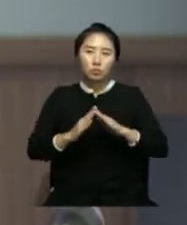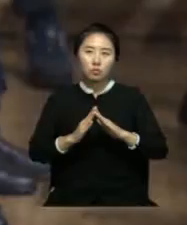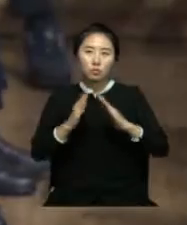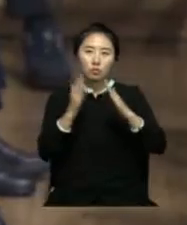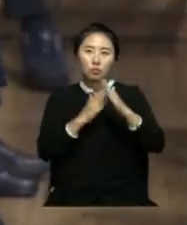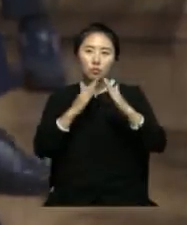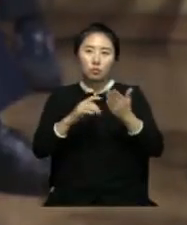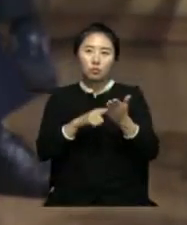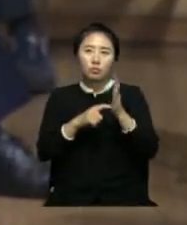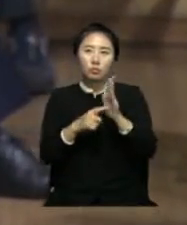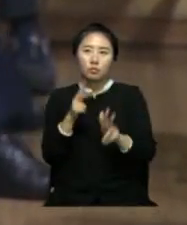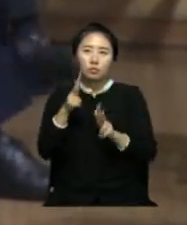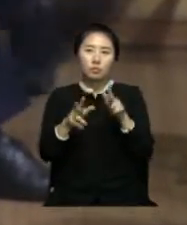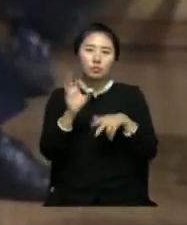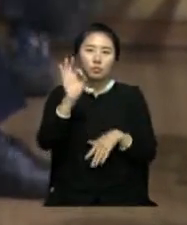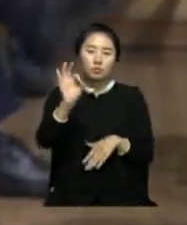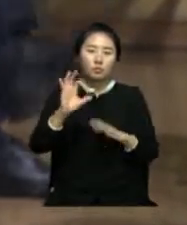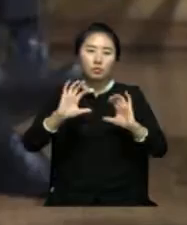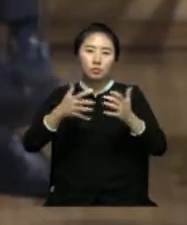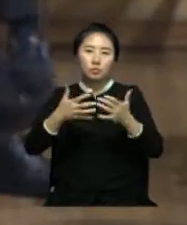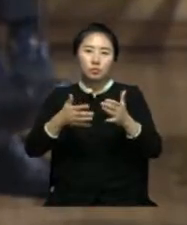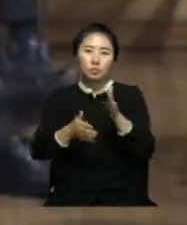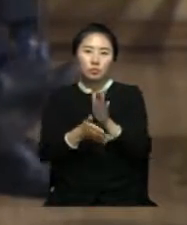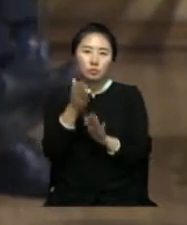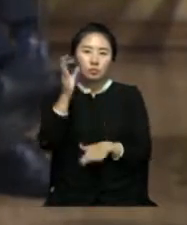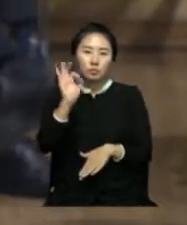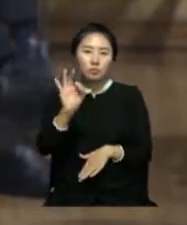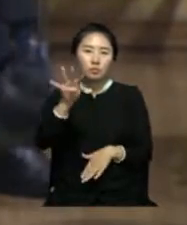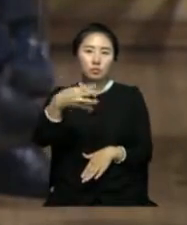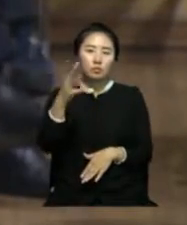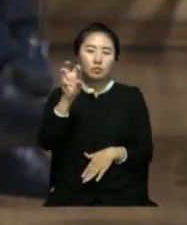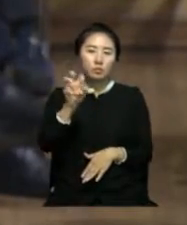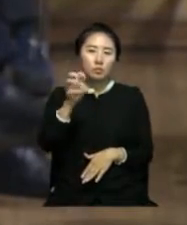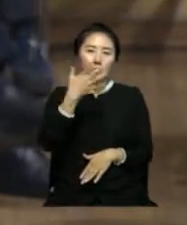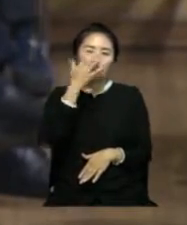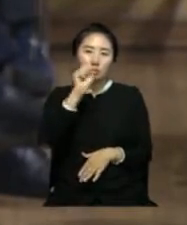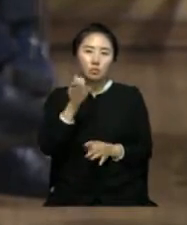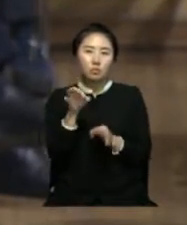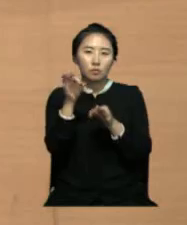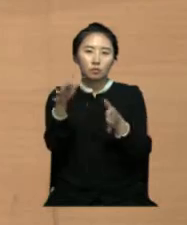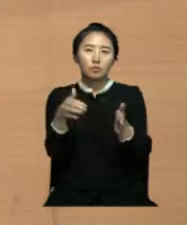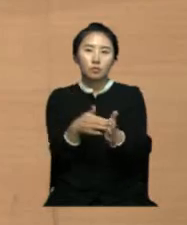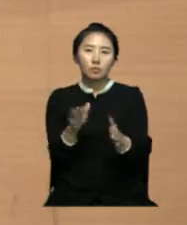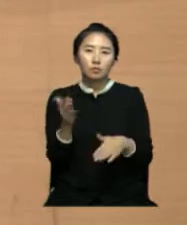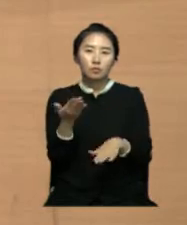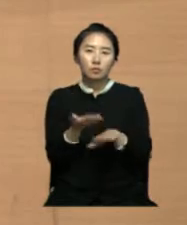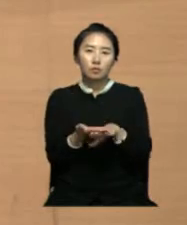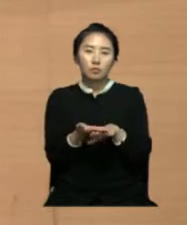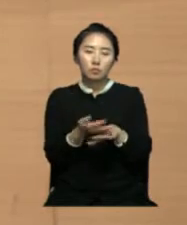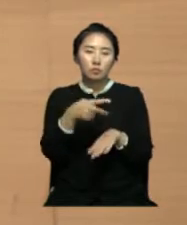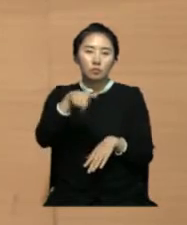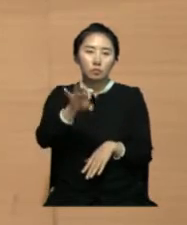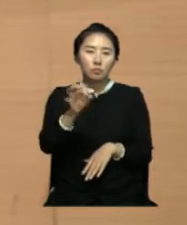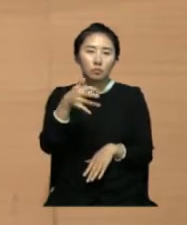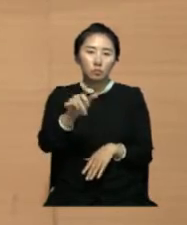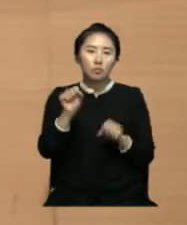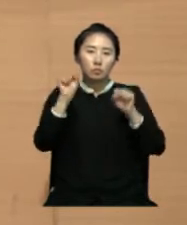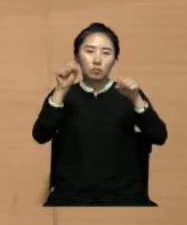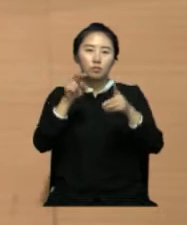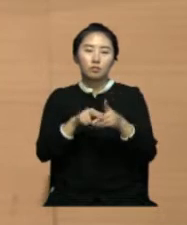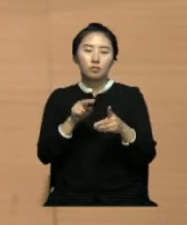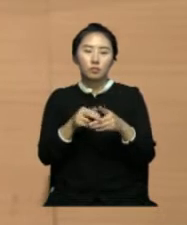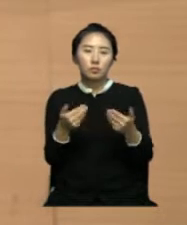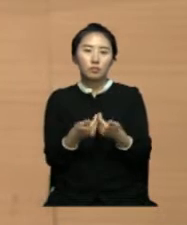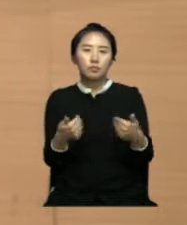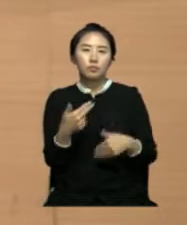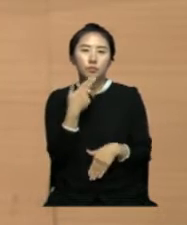공식화했습니다. 총 사업비는 국비와 시비를 합쳐 430여억 원이 투입됩니다. 상계동에는 체육센터가 따로